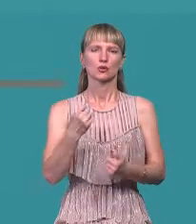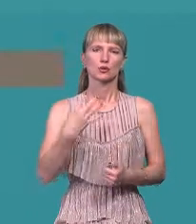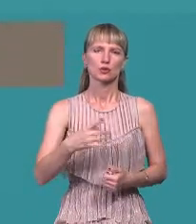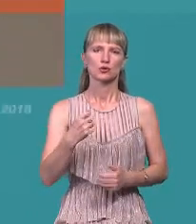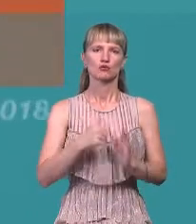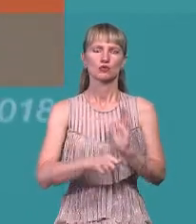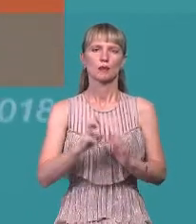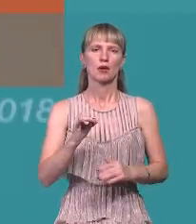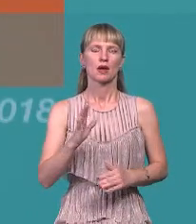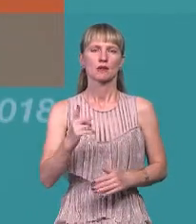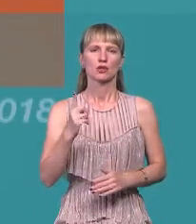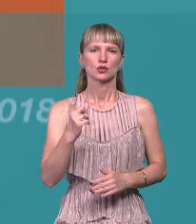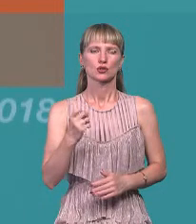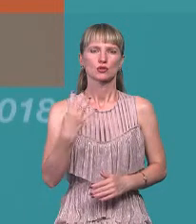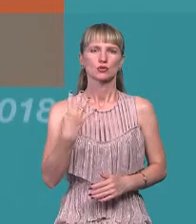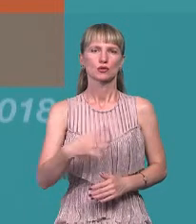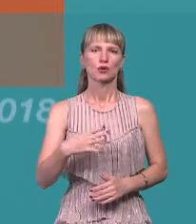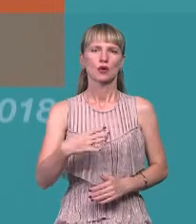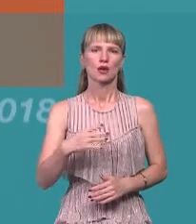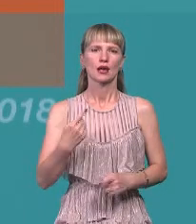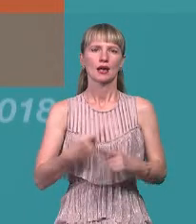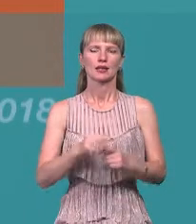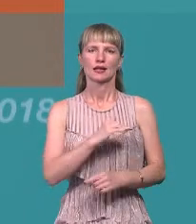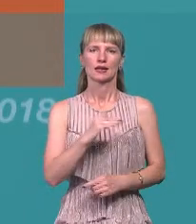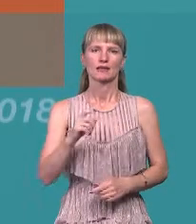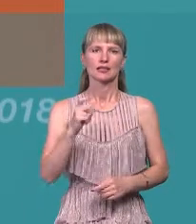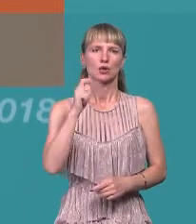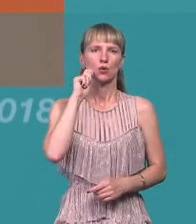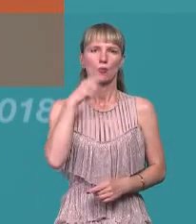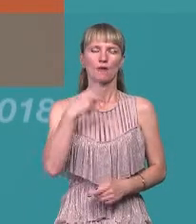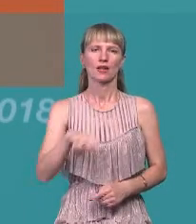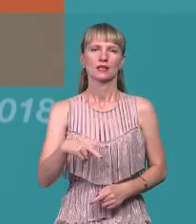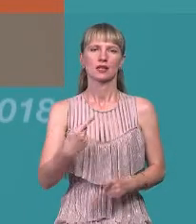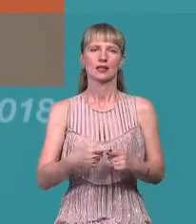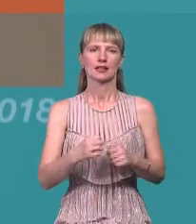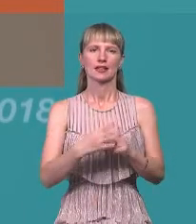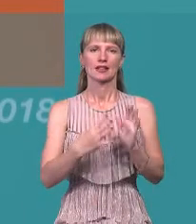Запорізькій області, це 140 балів профільний в нас рівень іде. З української мови та літератури це